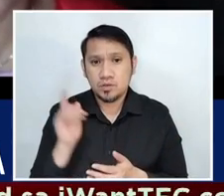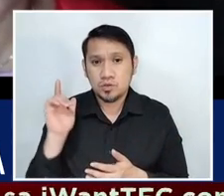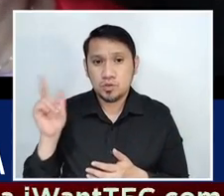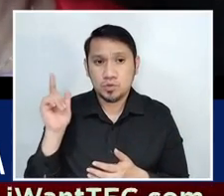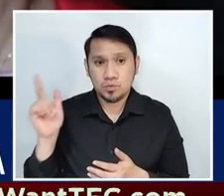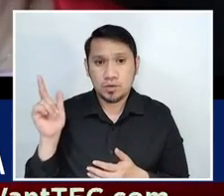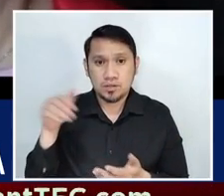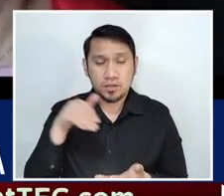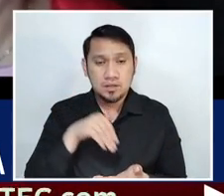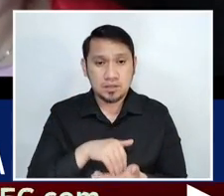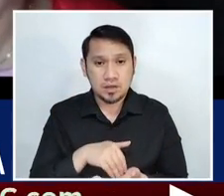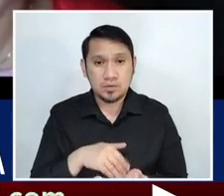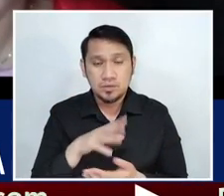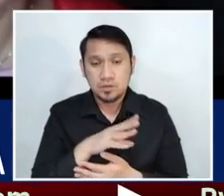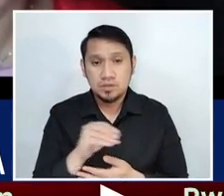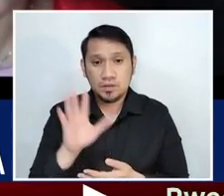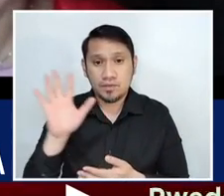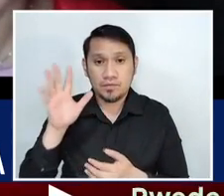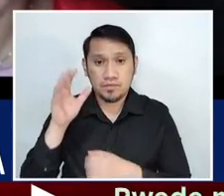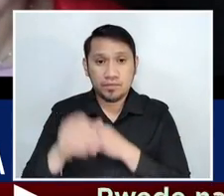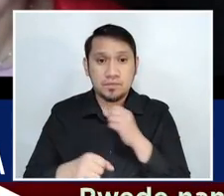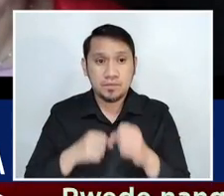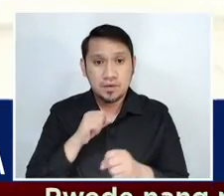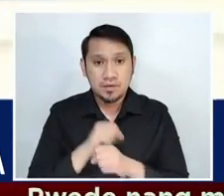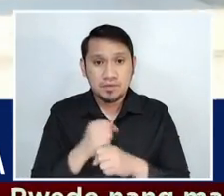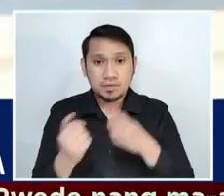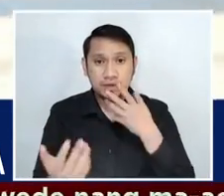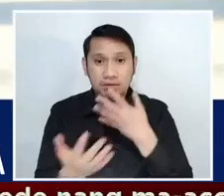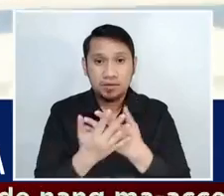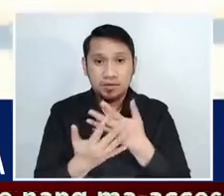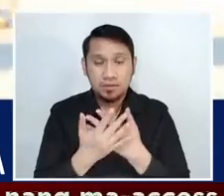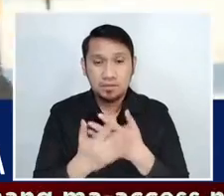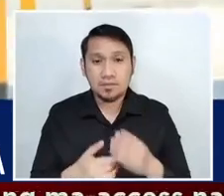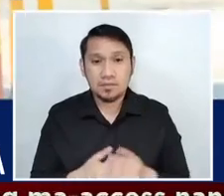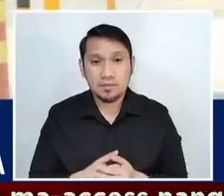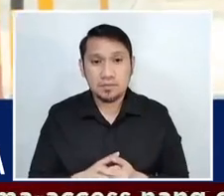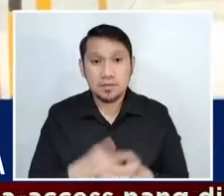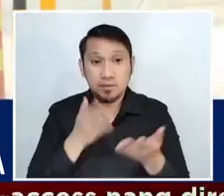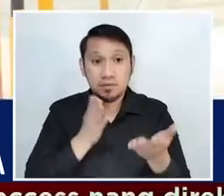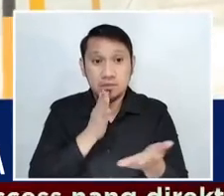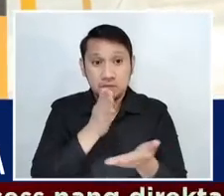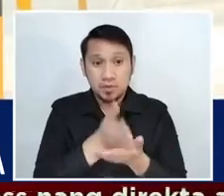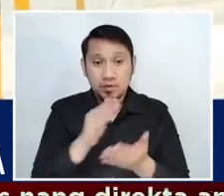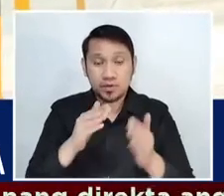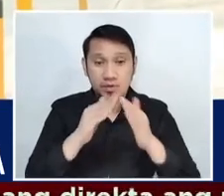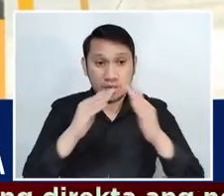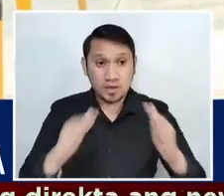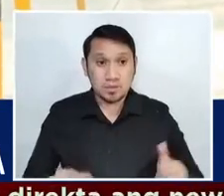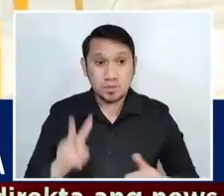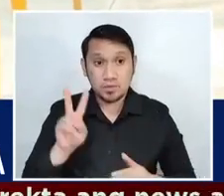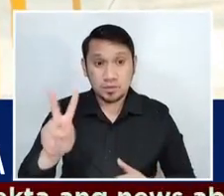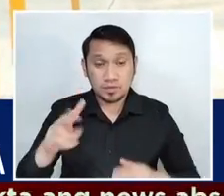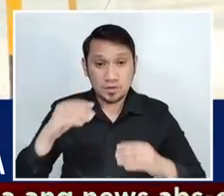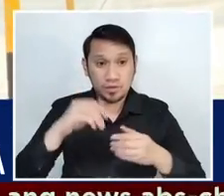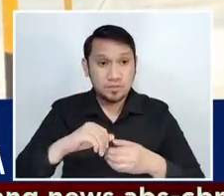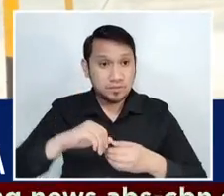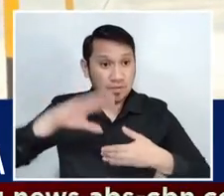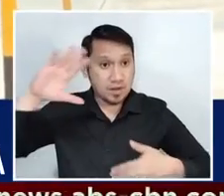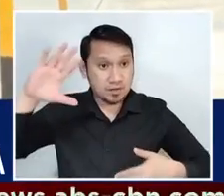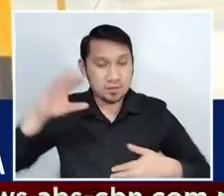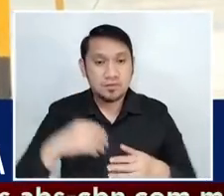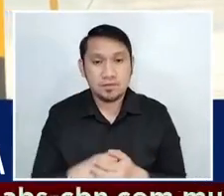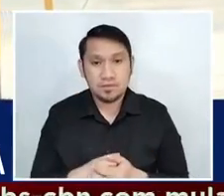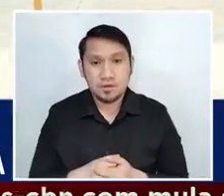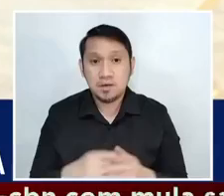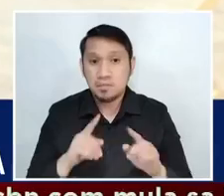20,000 and 5 years of imprisonment. Pinuntahan ng news team ang bahay ng dalawang vlogger na taga Metro Manila.